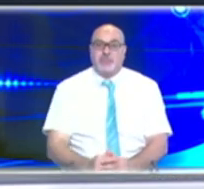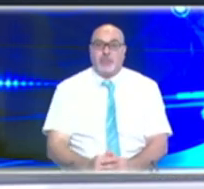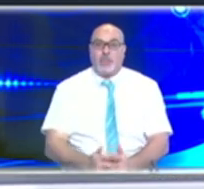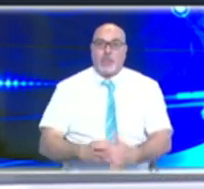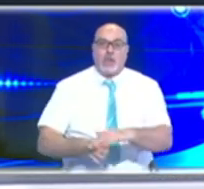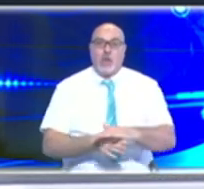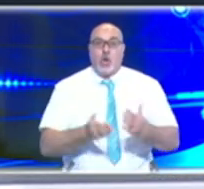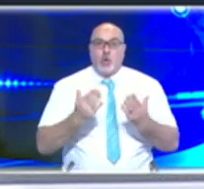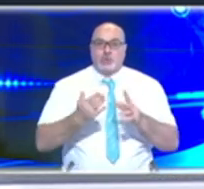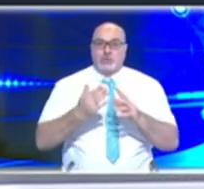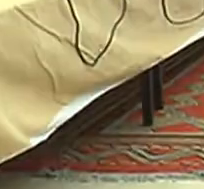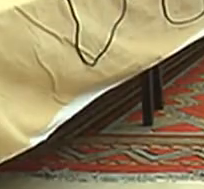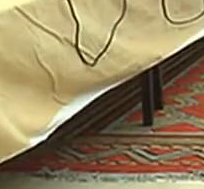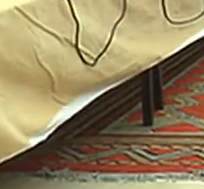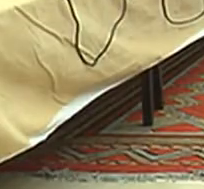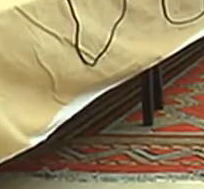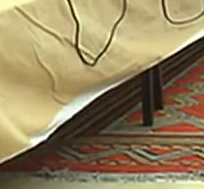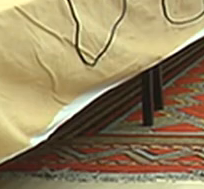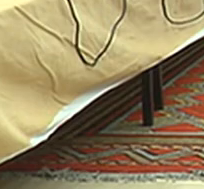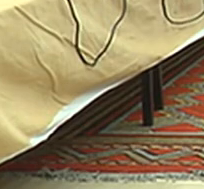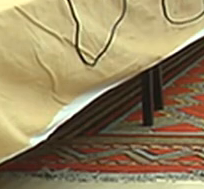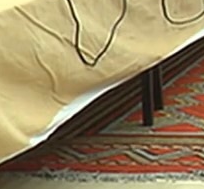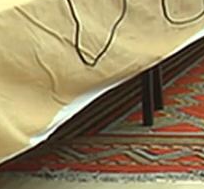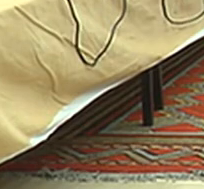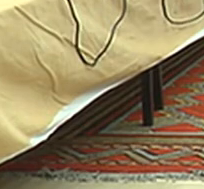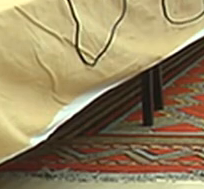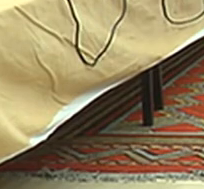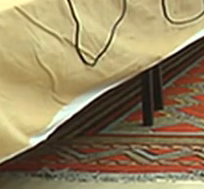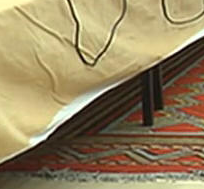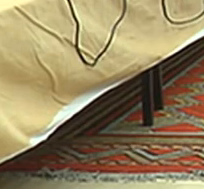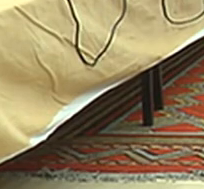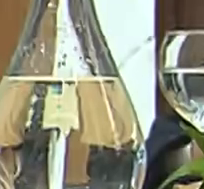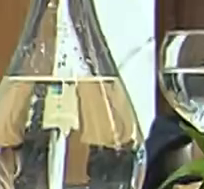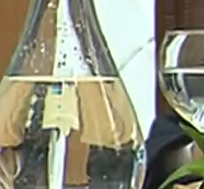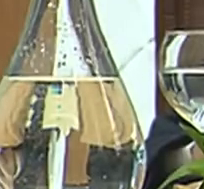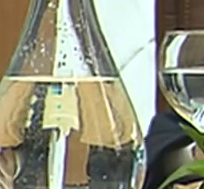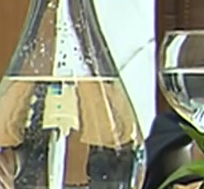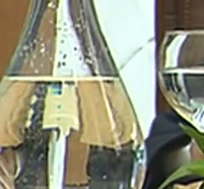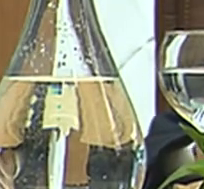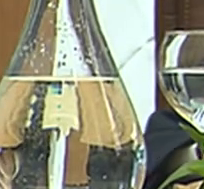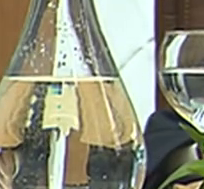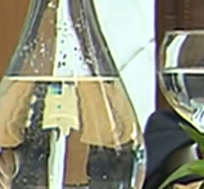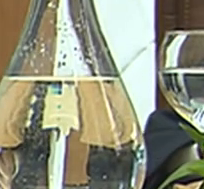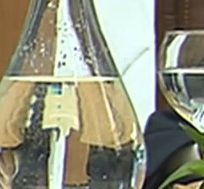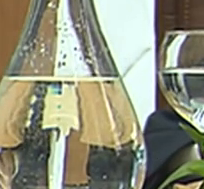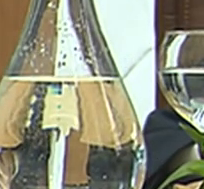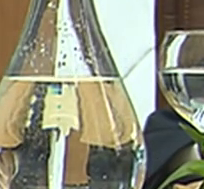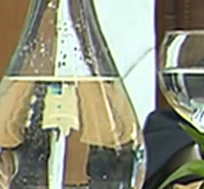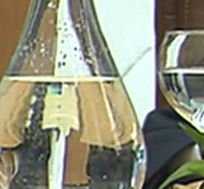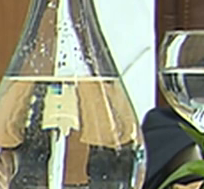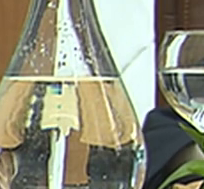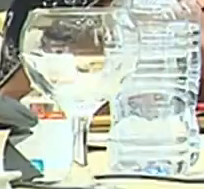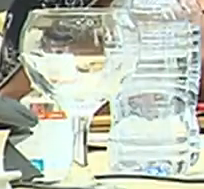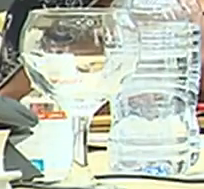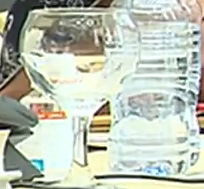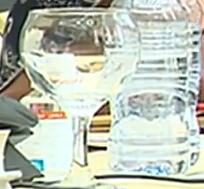تتواصل اليوم مناقشة مشروع القانون المتضمن تعديل الدستور بالمجلس الشعبي الوطني، وهذا